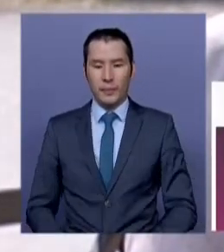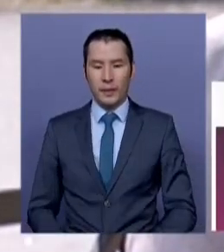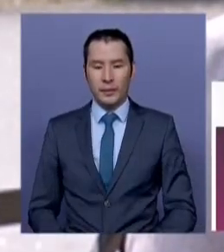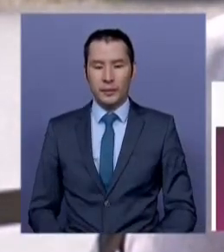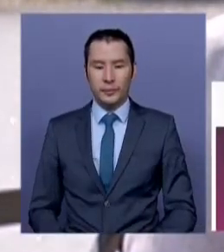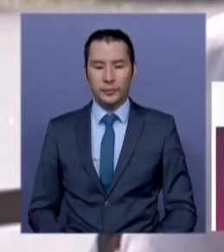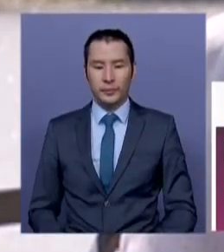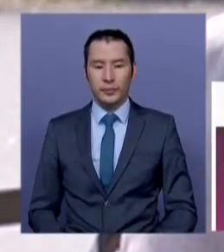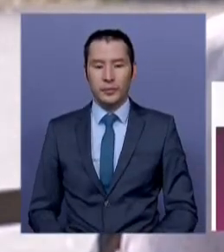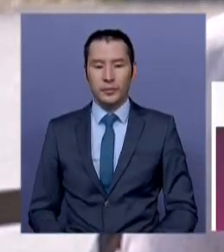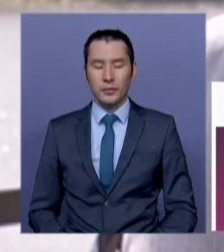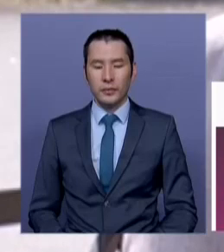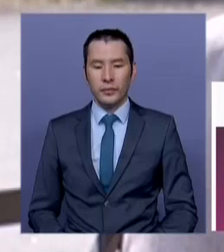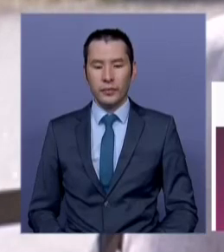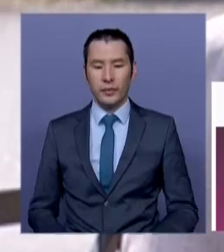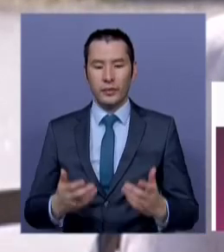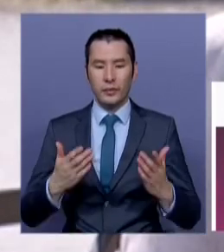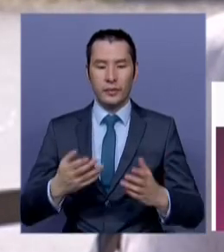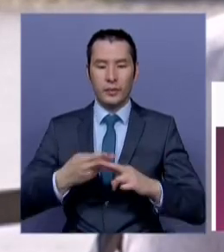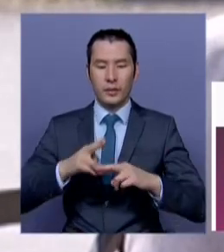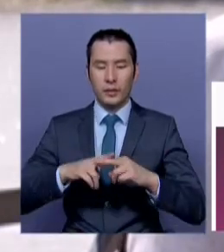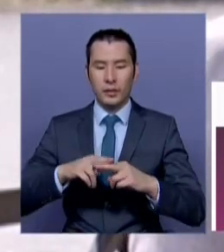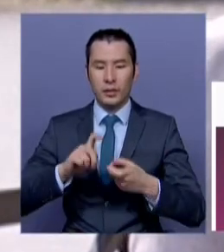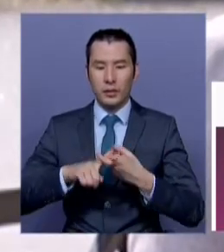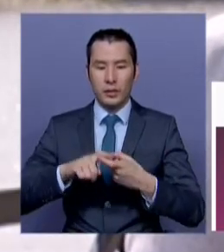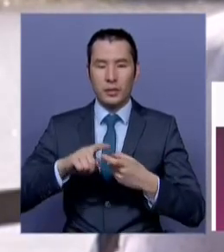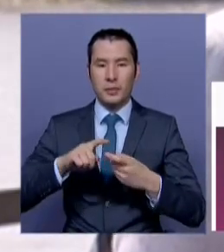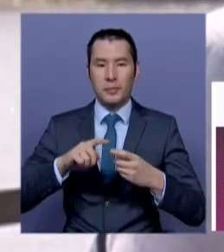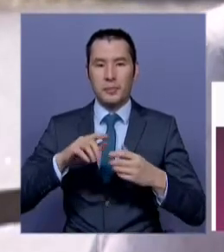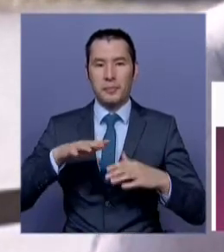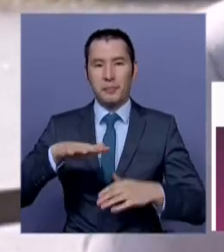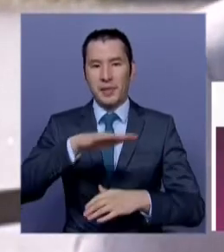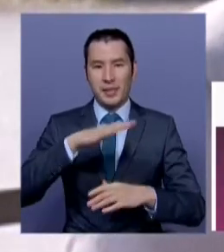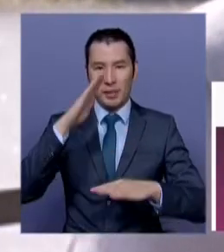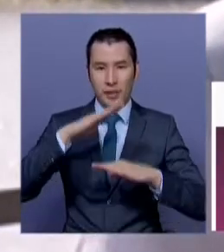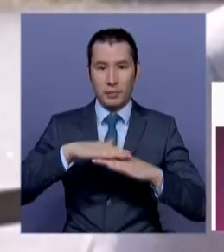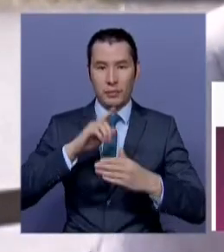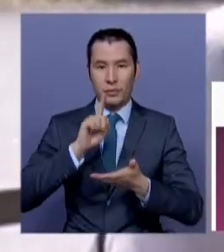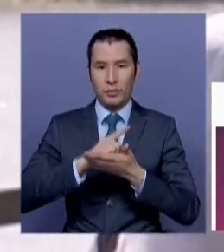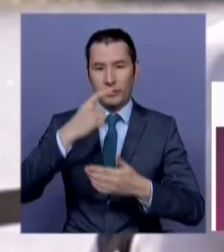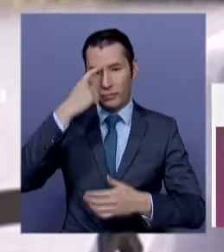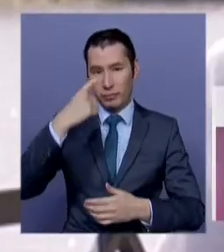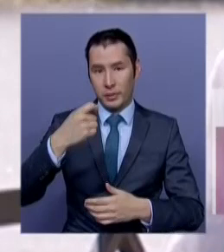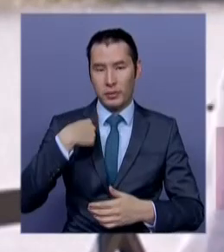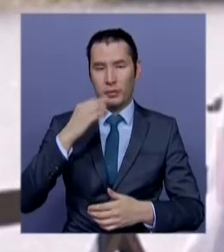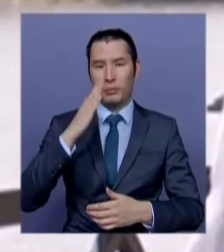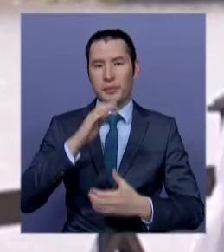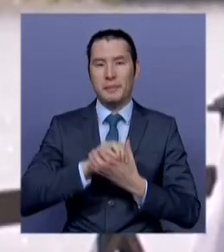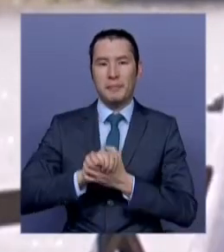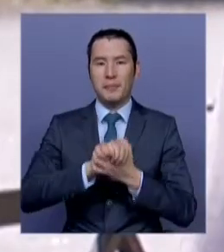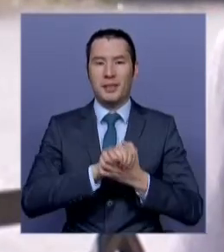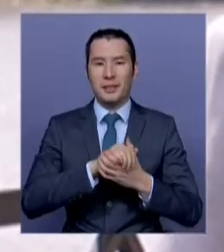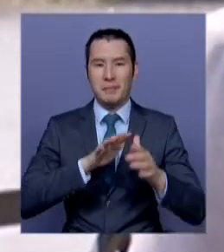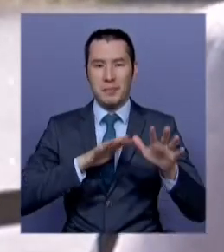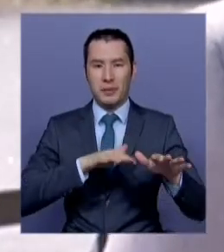рұқсат алудың қажеті жоқ, тек міндетті түрде мәлімдеме жазып жергілікті әкімдікті ескерту керек. Сондай ақ жиналыс жайлы ескертудің